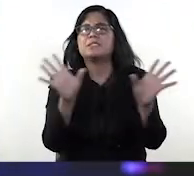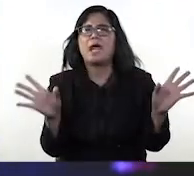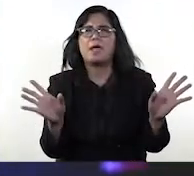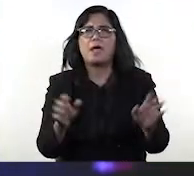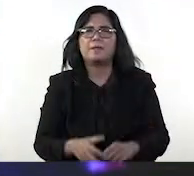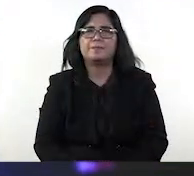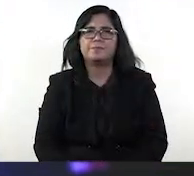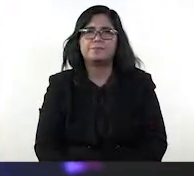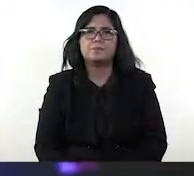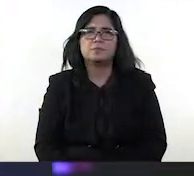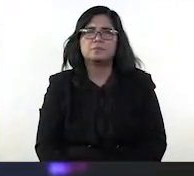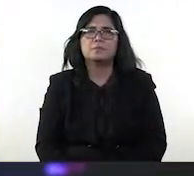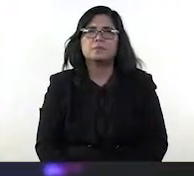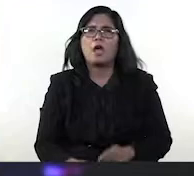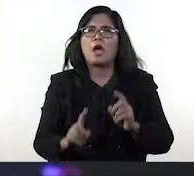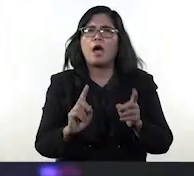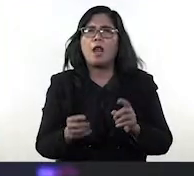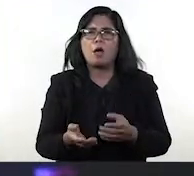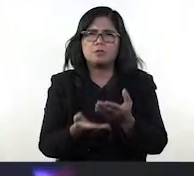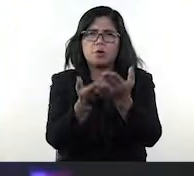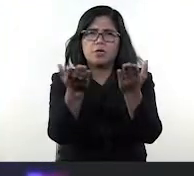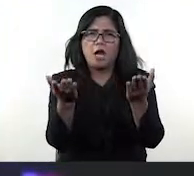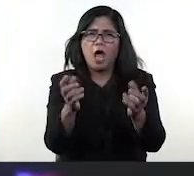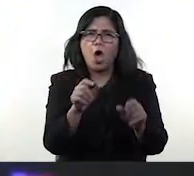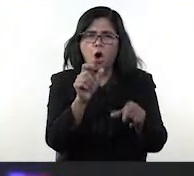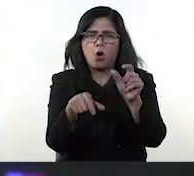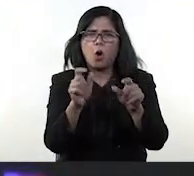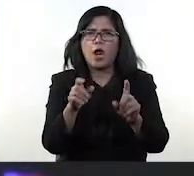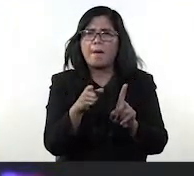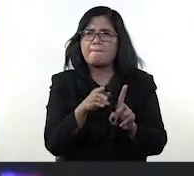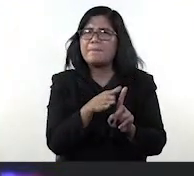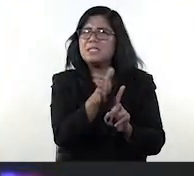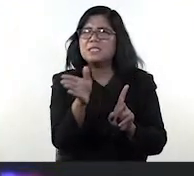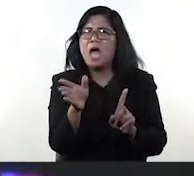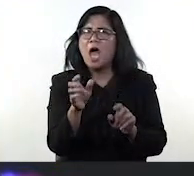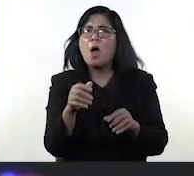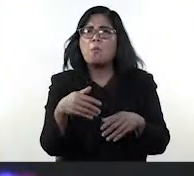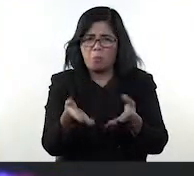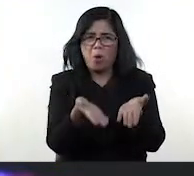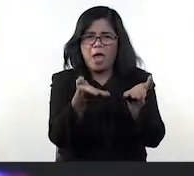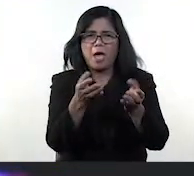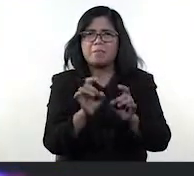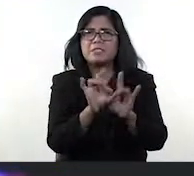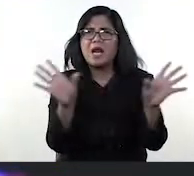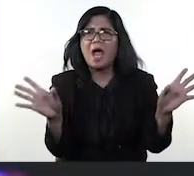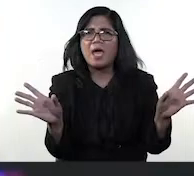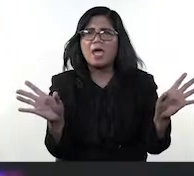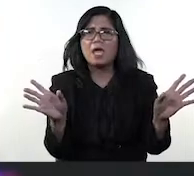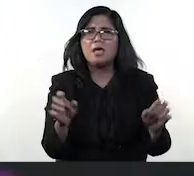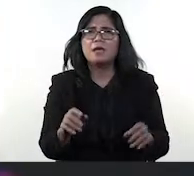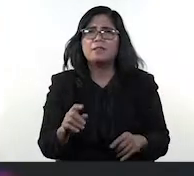Hai Kalau saudara orang yang percaya bahwa orang berzina boleh bercerai Hai